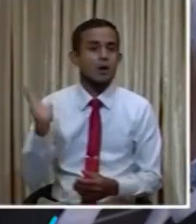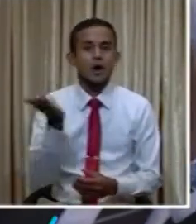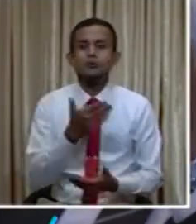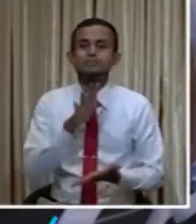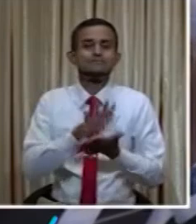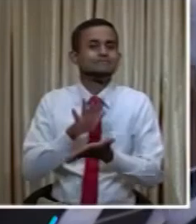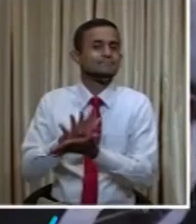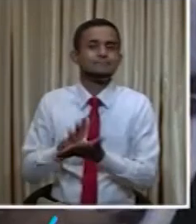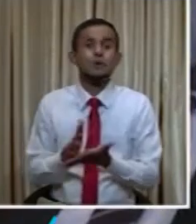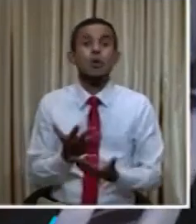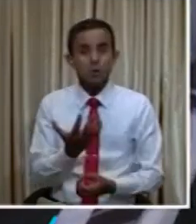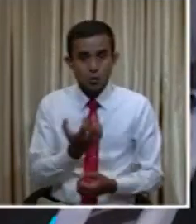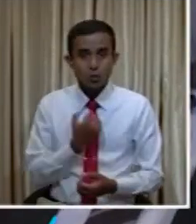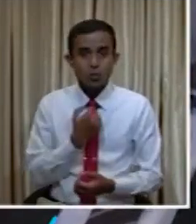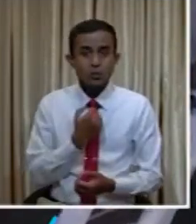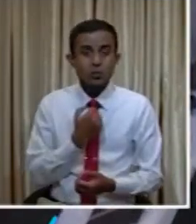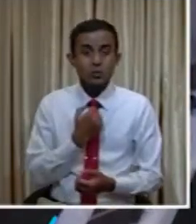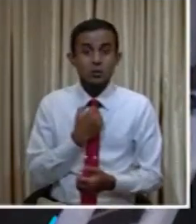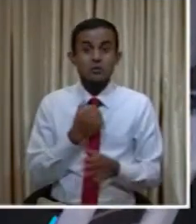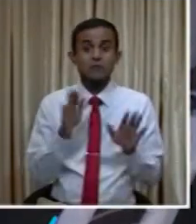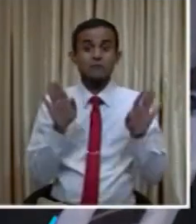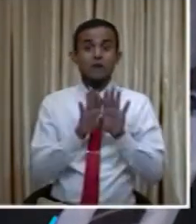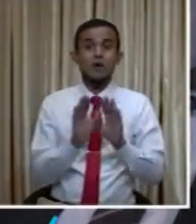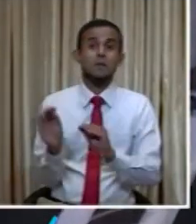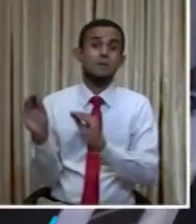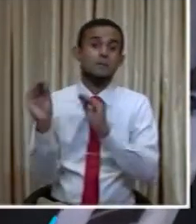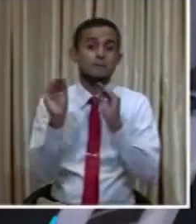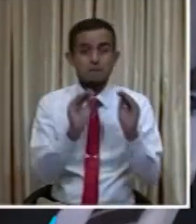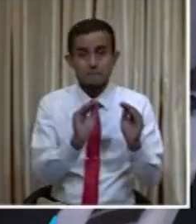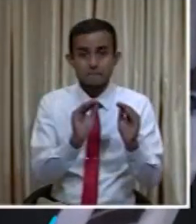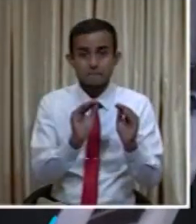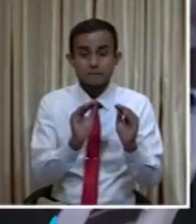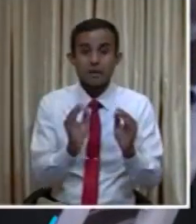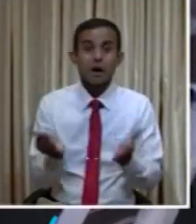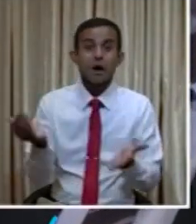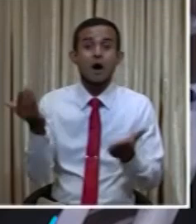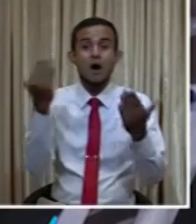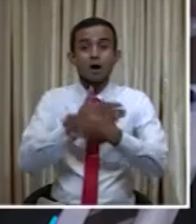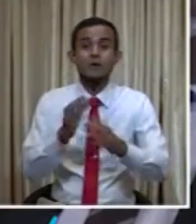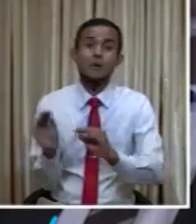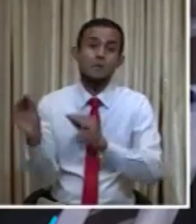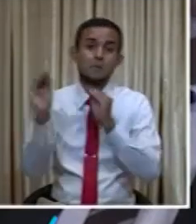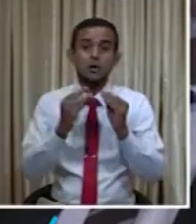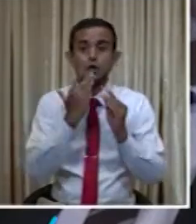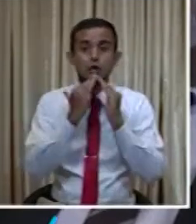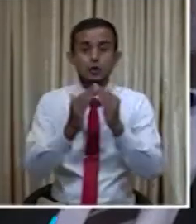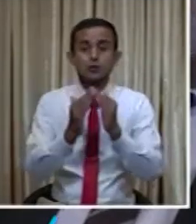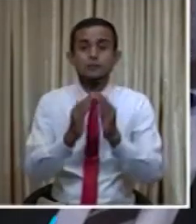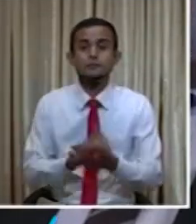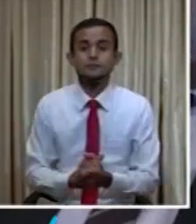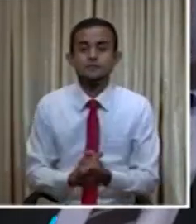සතුටු වෙන්න ඕනේ මේ දොරවැස්මෙන් පස්සේ after the lockdown that the schools have